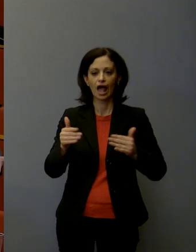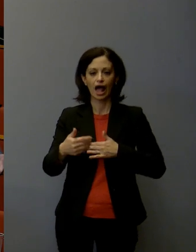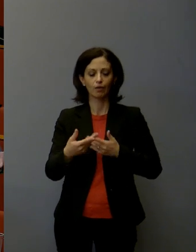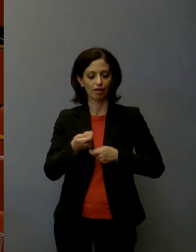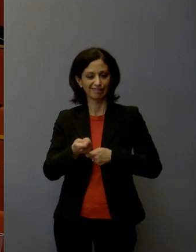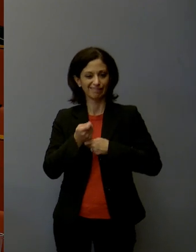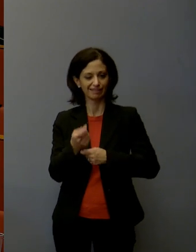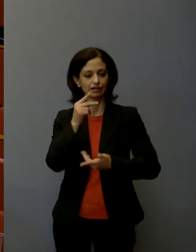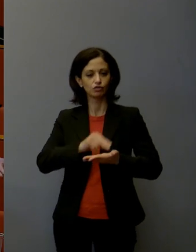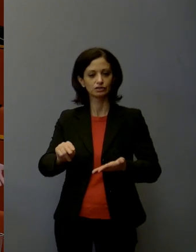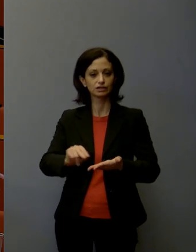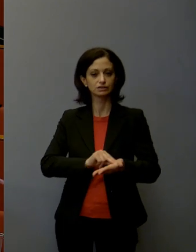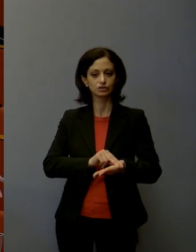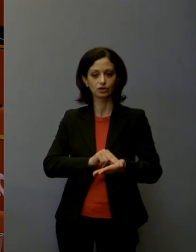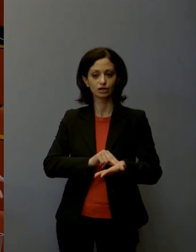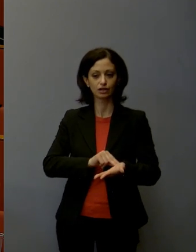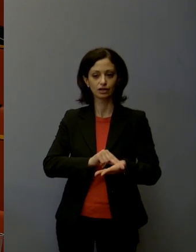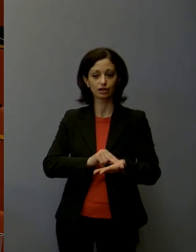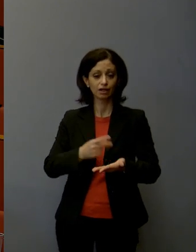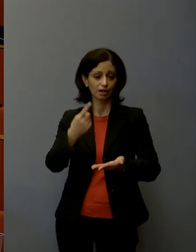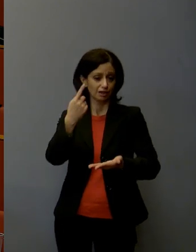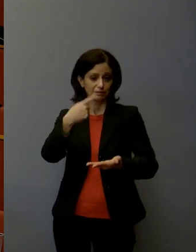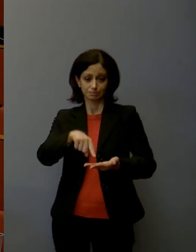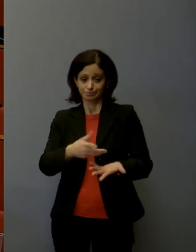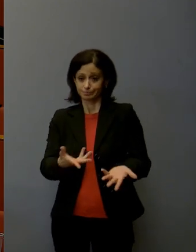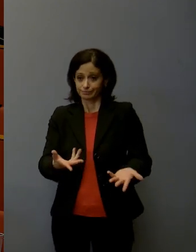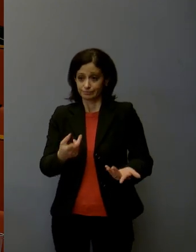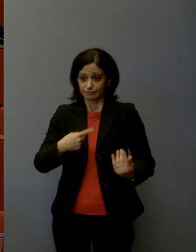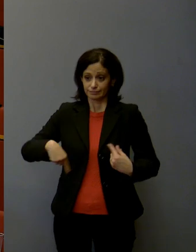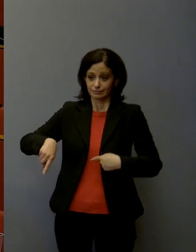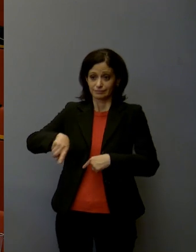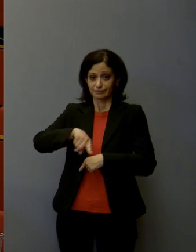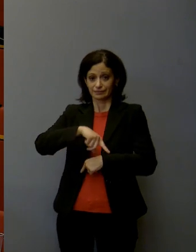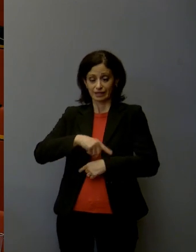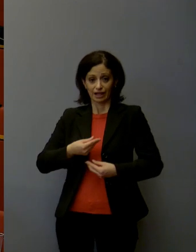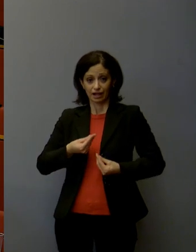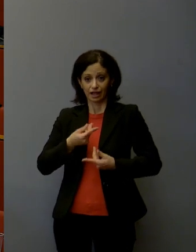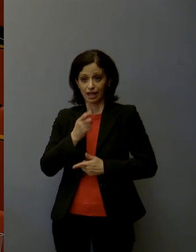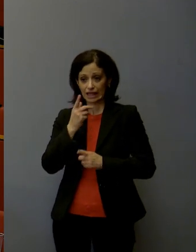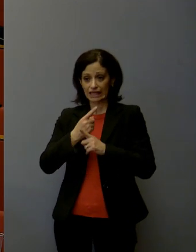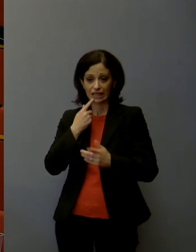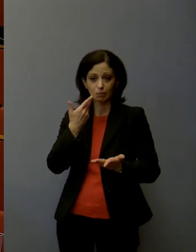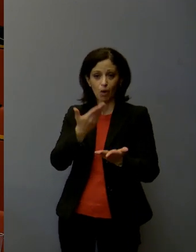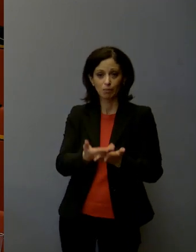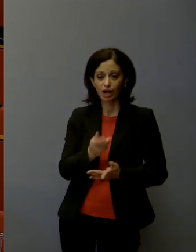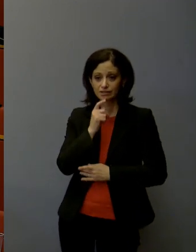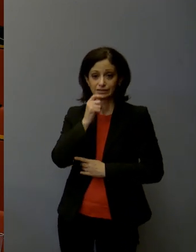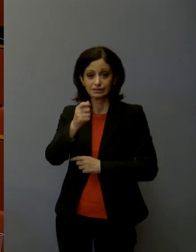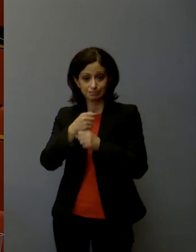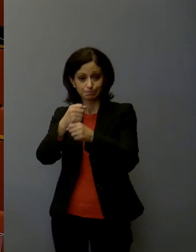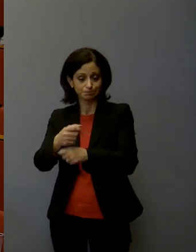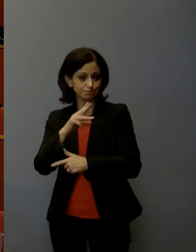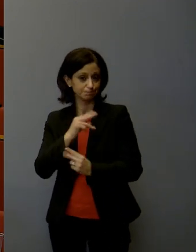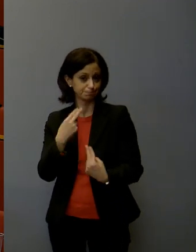una votazione rispetto alla quale non era evidentemente stata data la parola chi proponeva è che